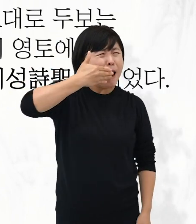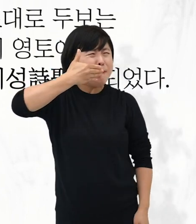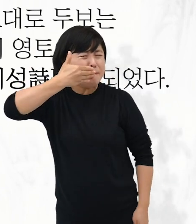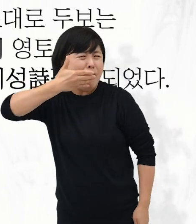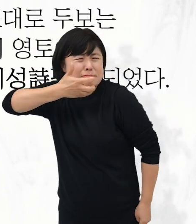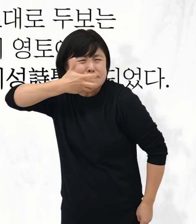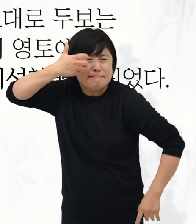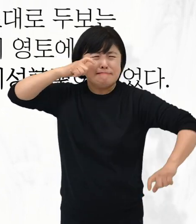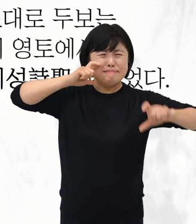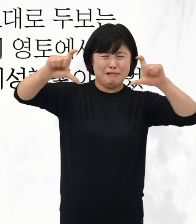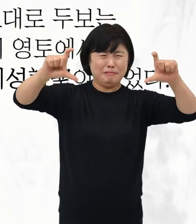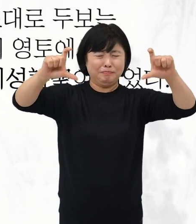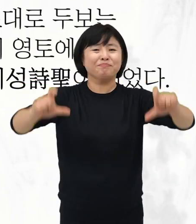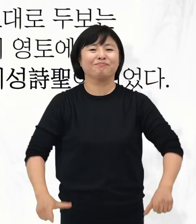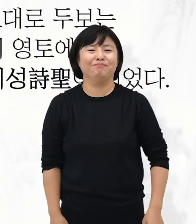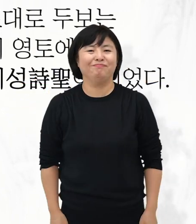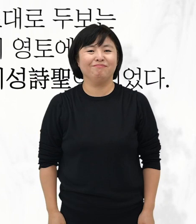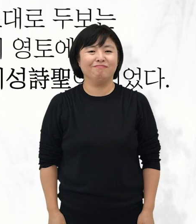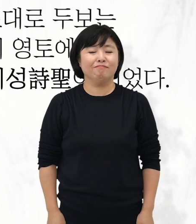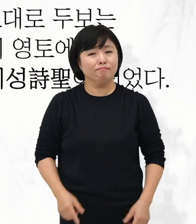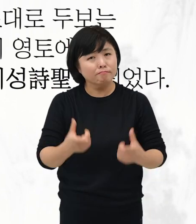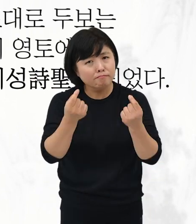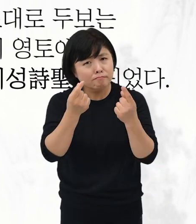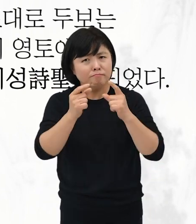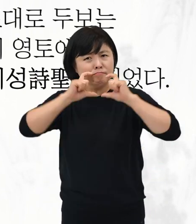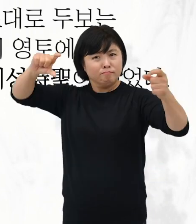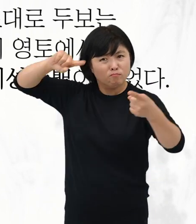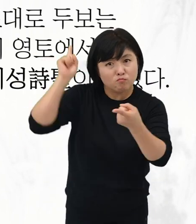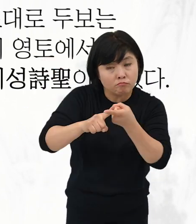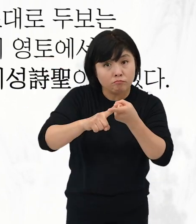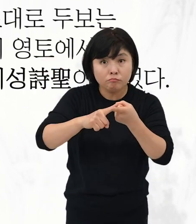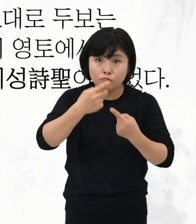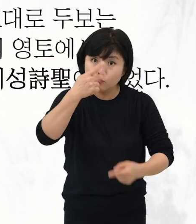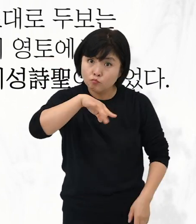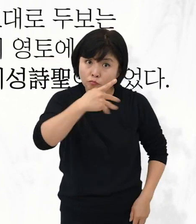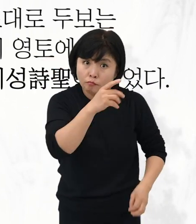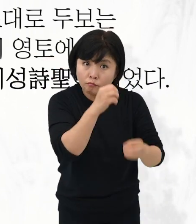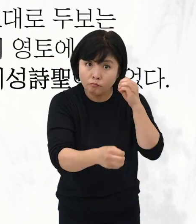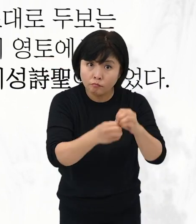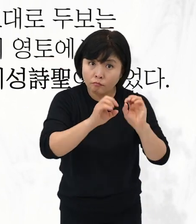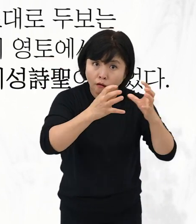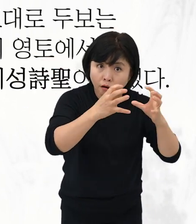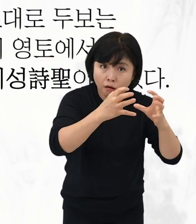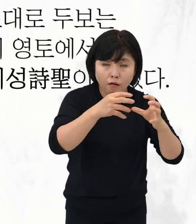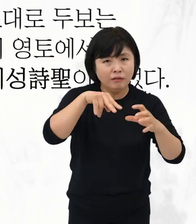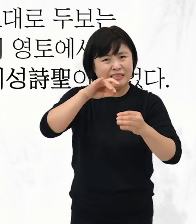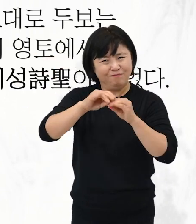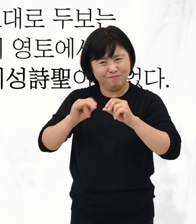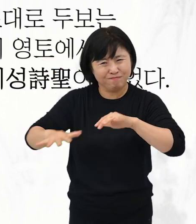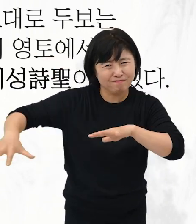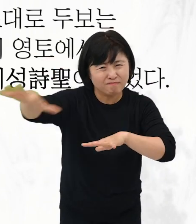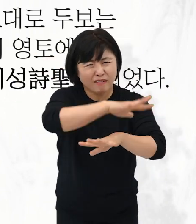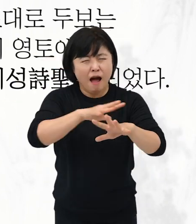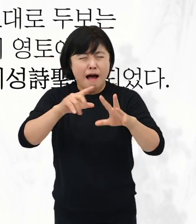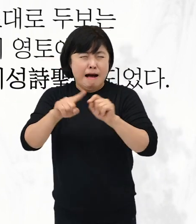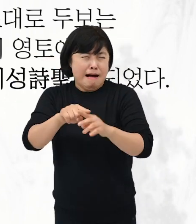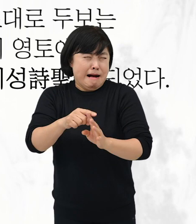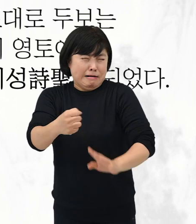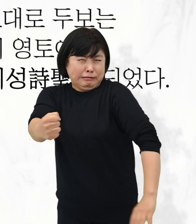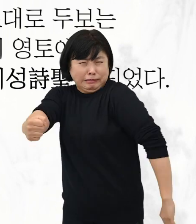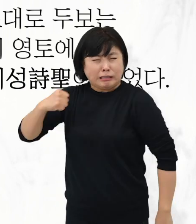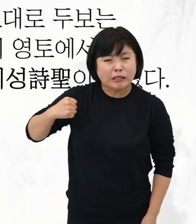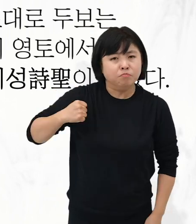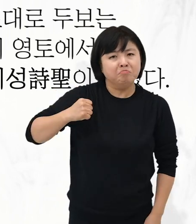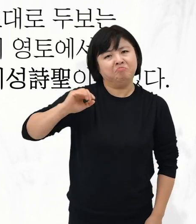꿈을 선포한 것이다. 이러한 그의 선포대로 두보는 시의 나라, 시의 영토에서 가장